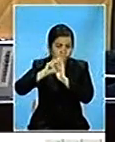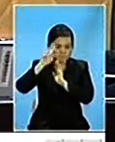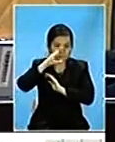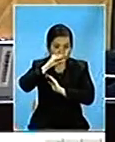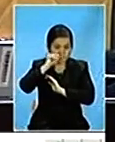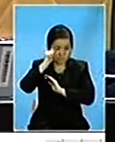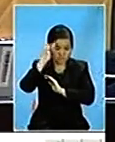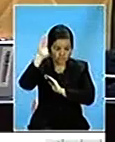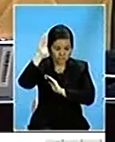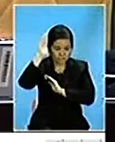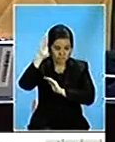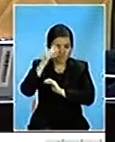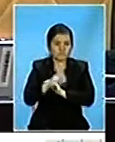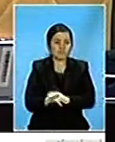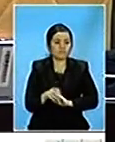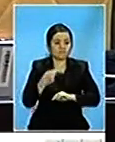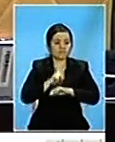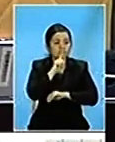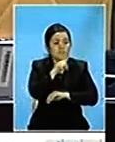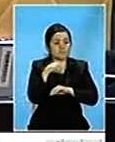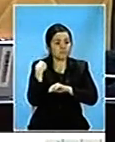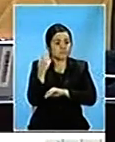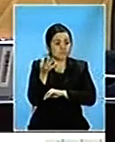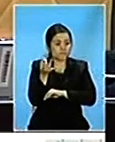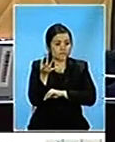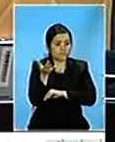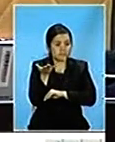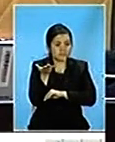ท่านมีอะไรฮะ เรียนครับ